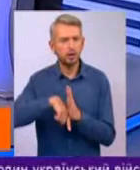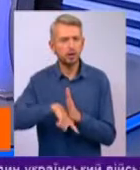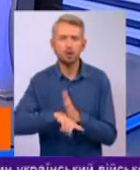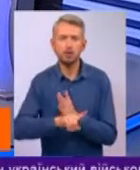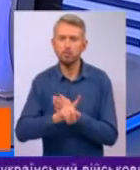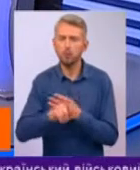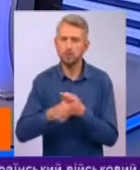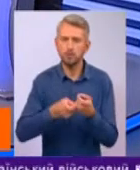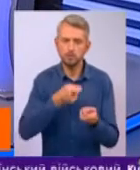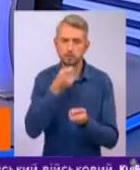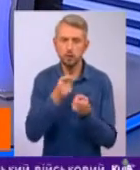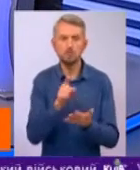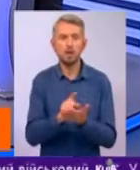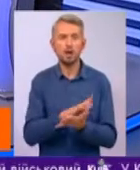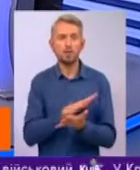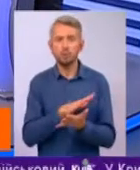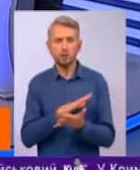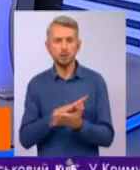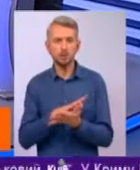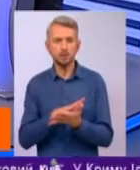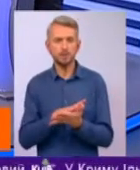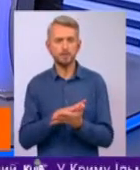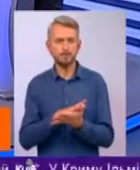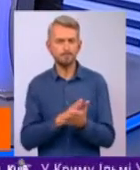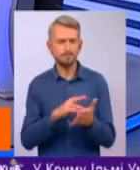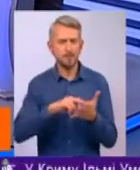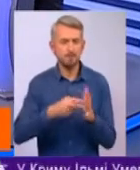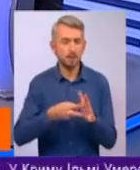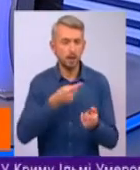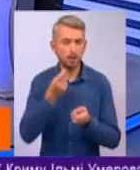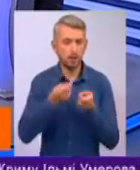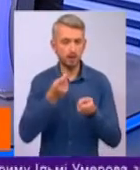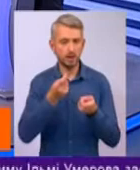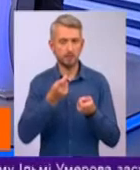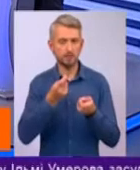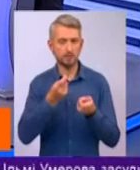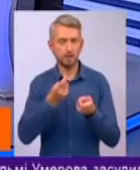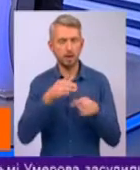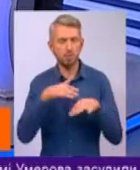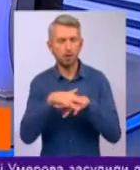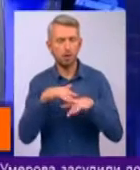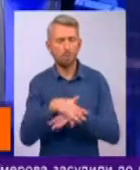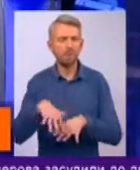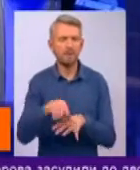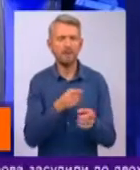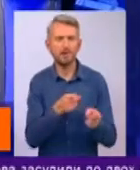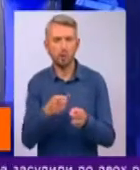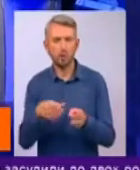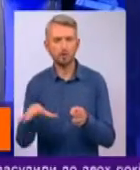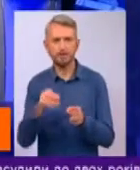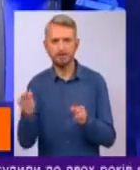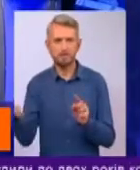дуже має бути організаційно спланований, прораховані всі загрози, всі